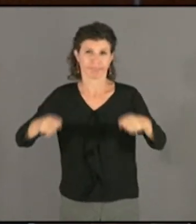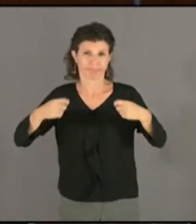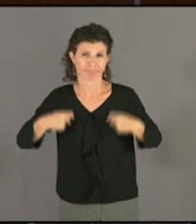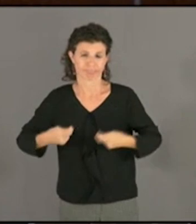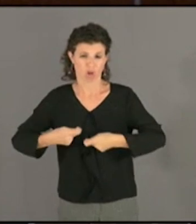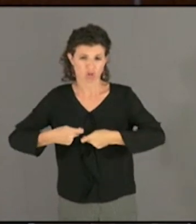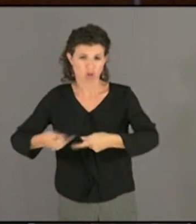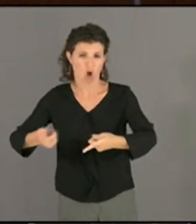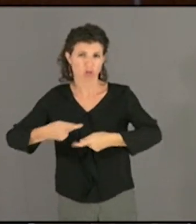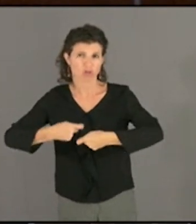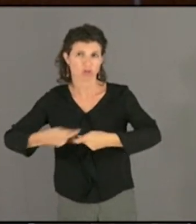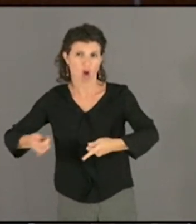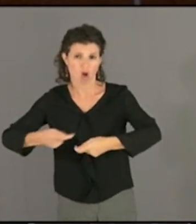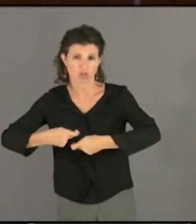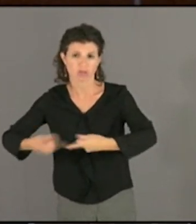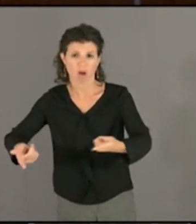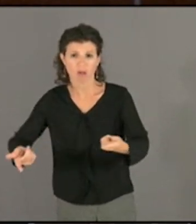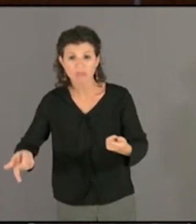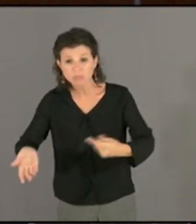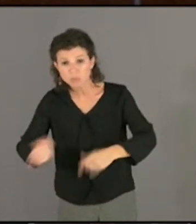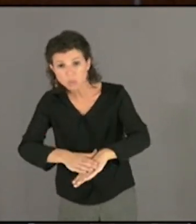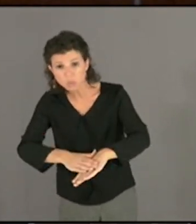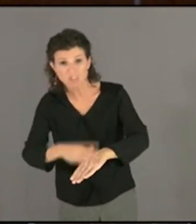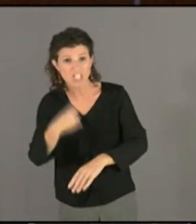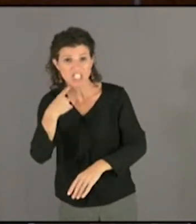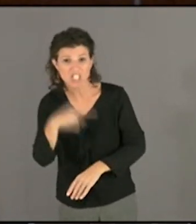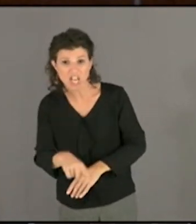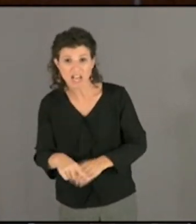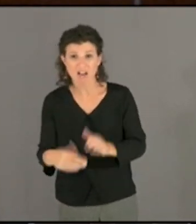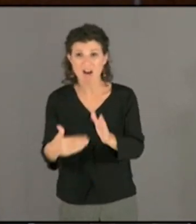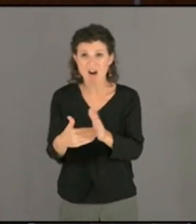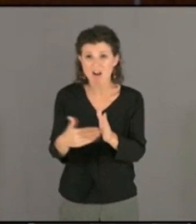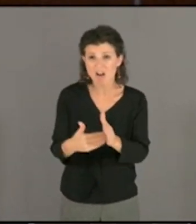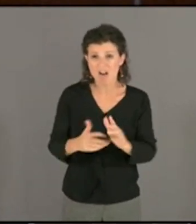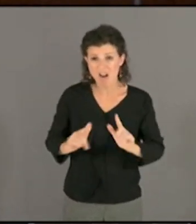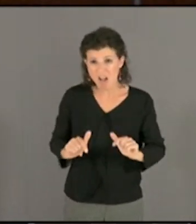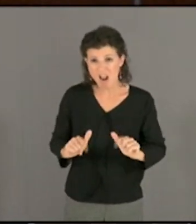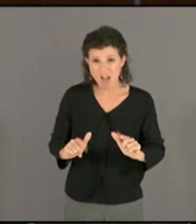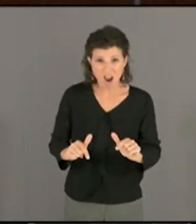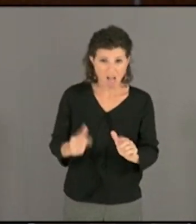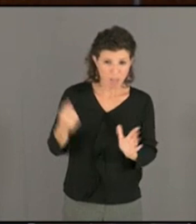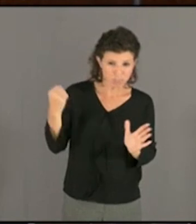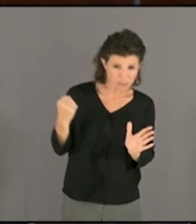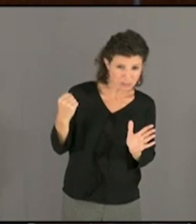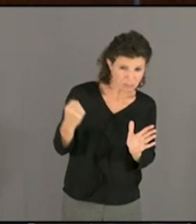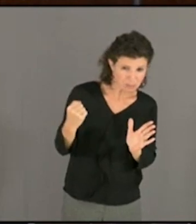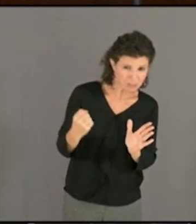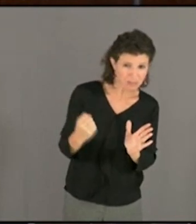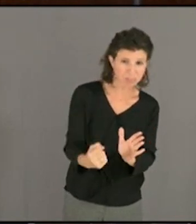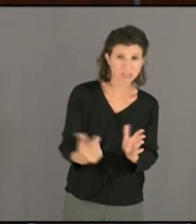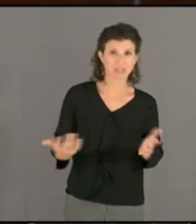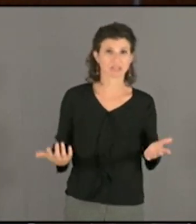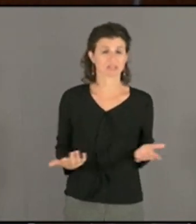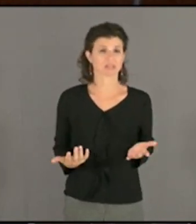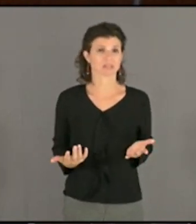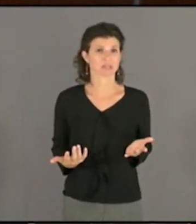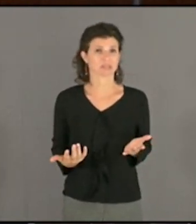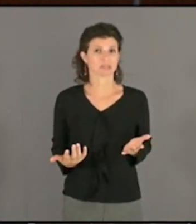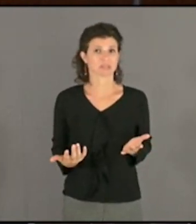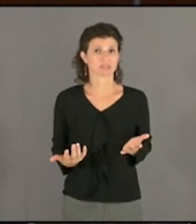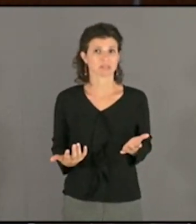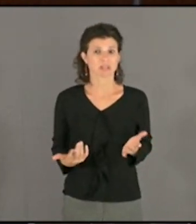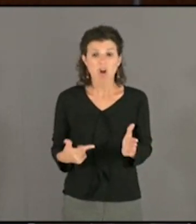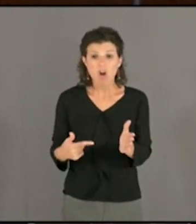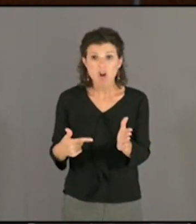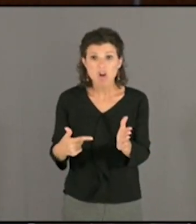vous-même, l'échec, il est toujours là, il est de plus en plus cinglant, de plus en plus sanglant. Quand est-ce que vous allez vous